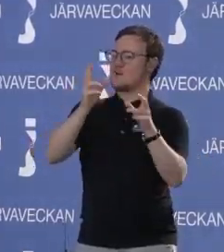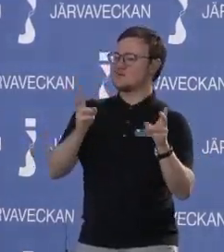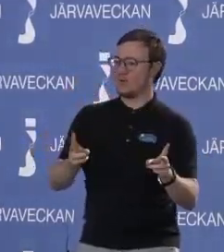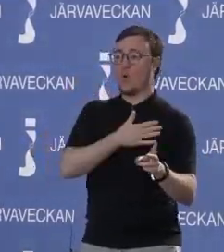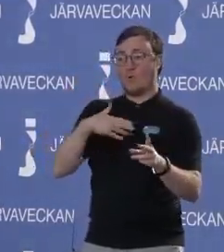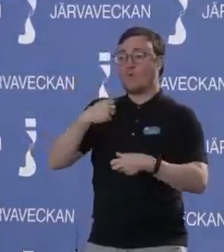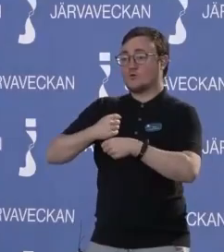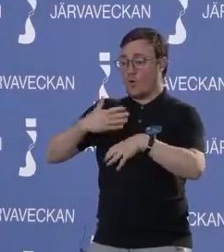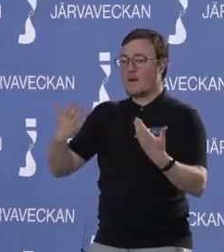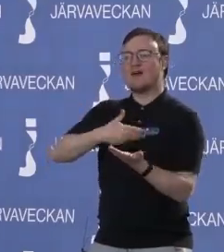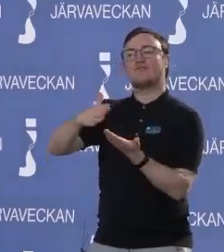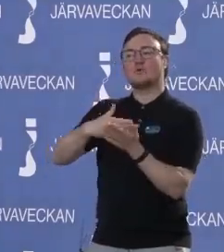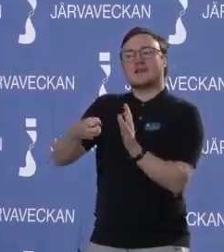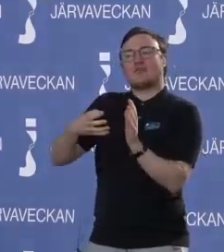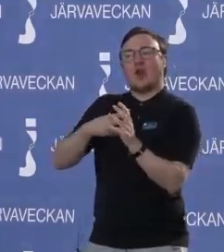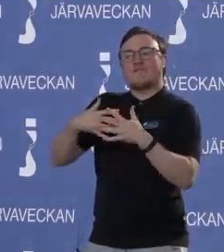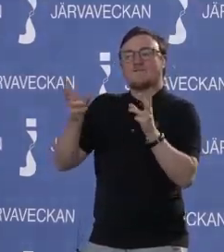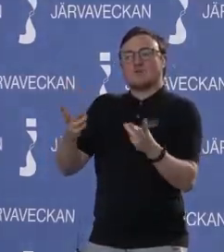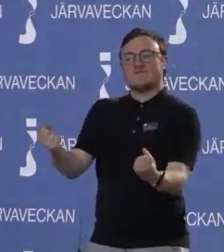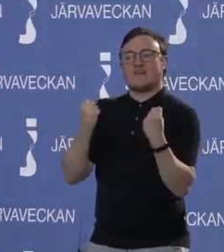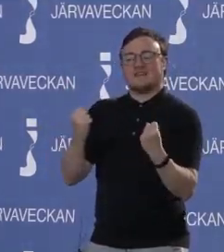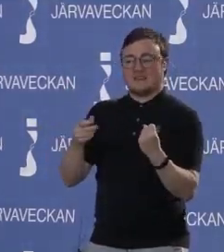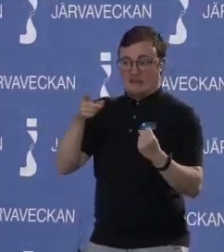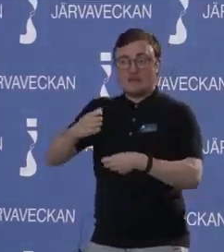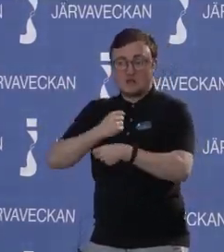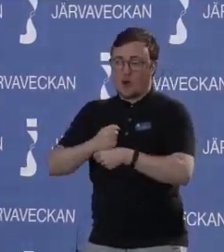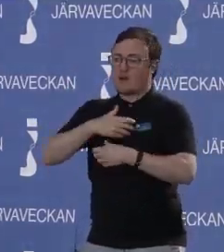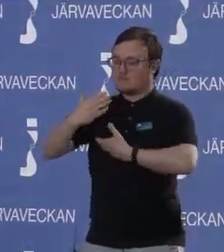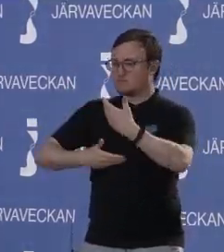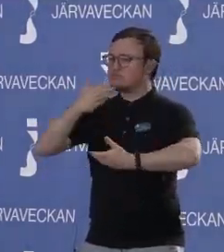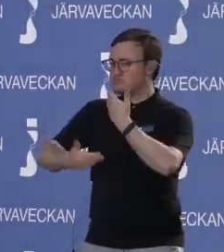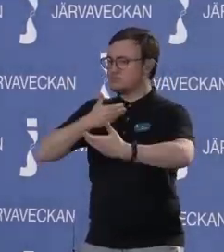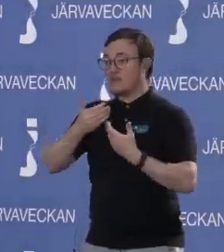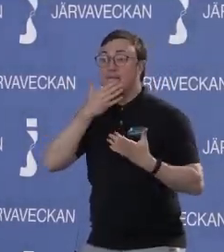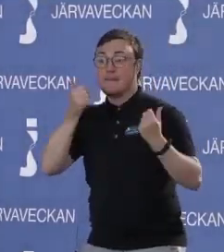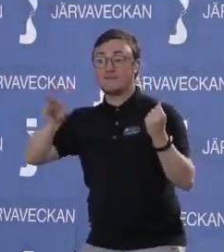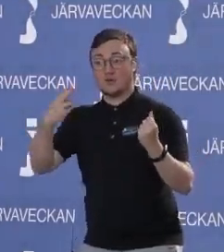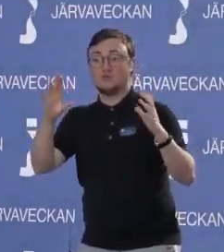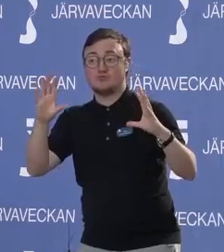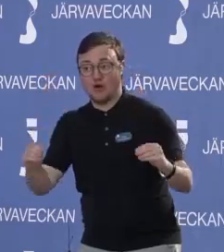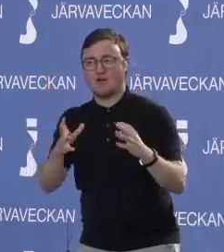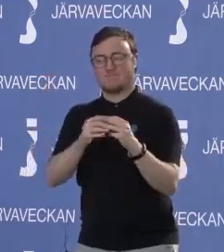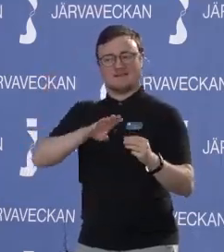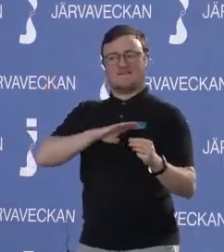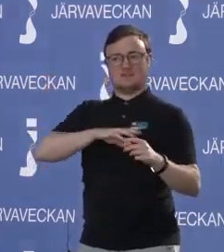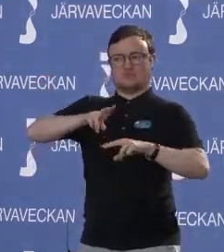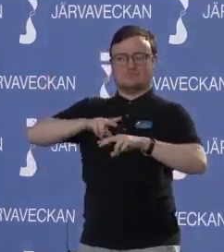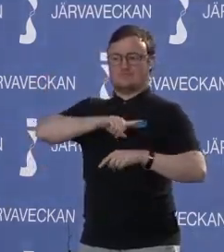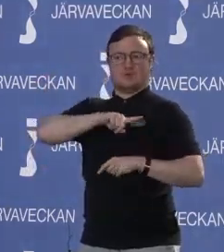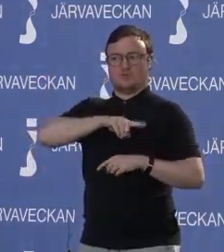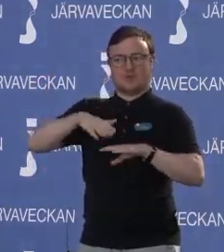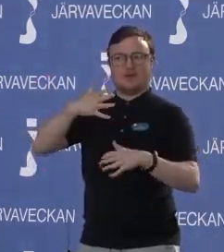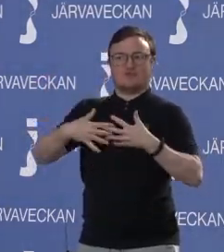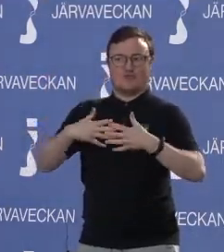förklara varför det är så viktigt. Jag tror att det är ett pågående jobb, och jag tror att det har blivit bättre, men det finns också mycket mer att hämta. Vi